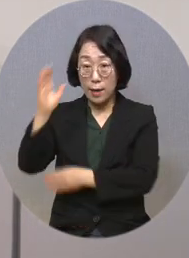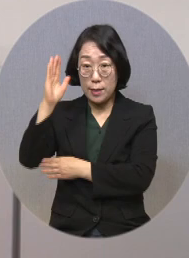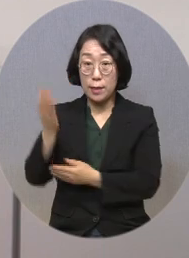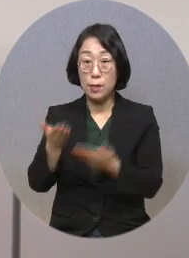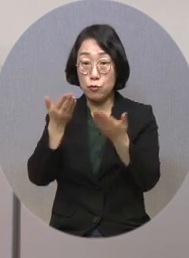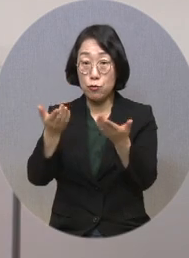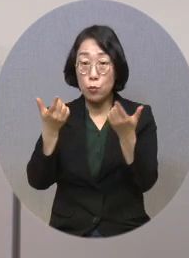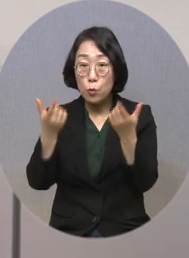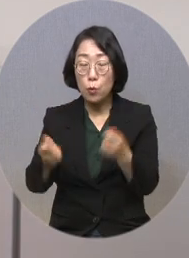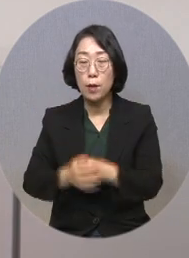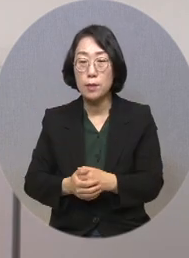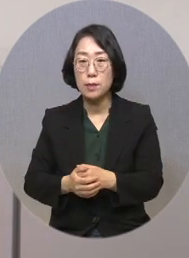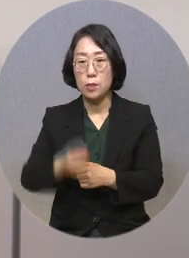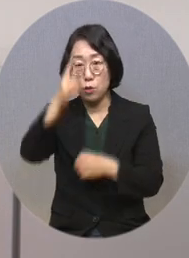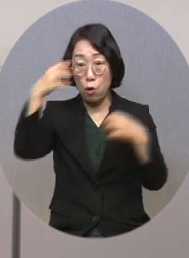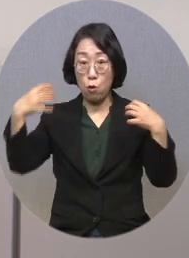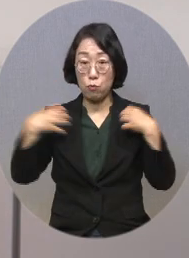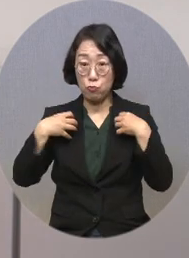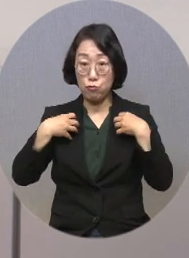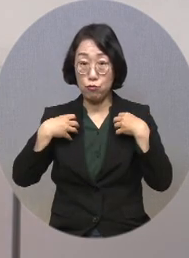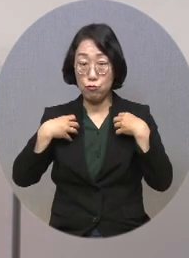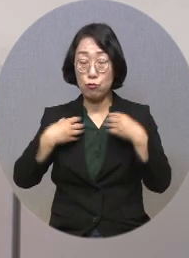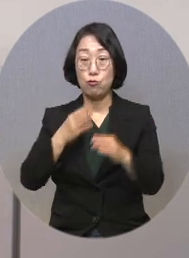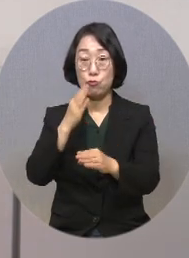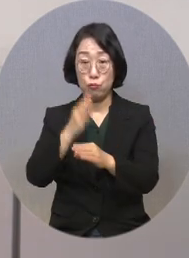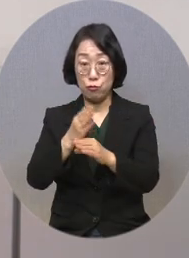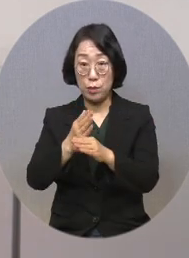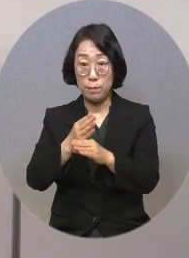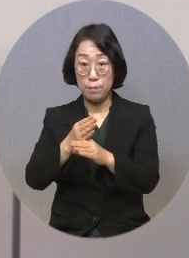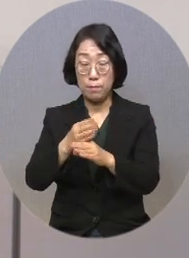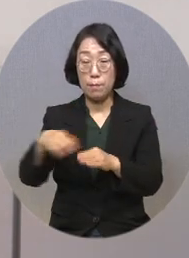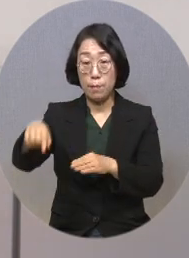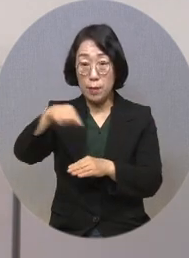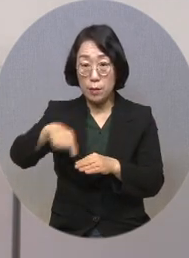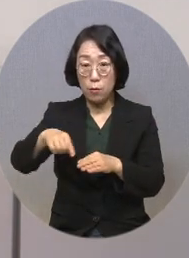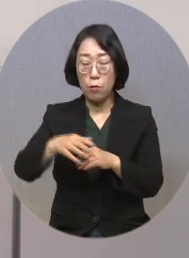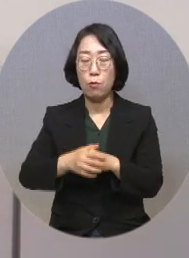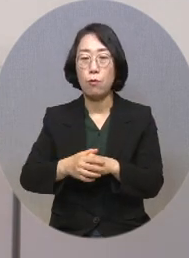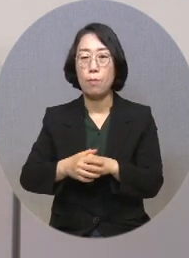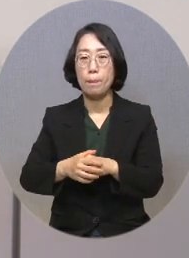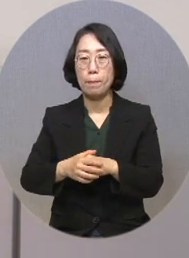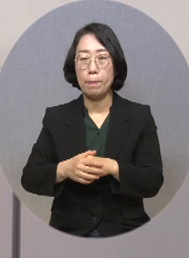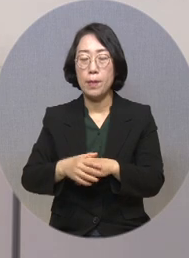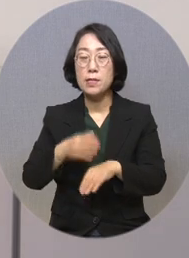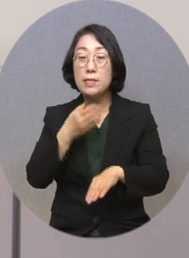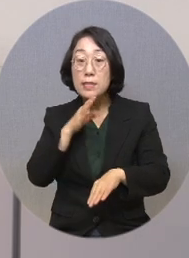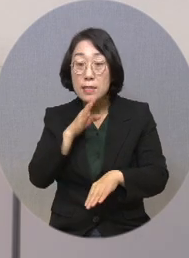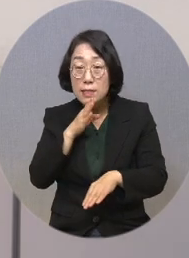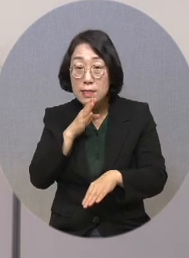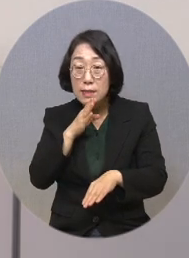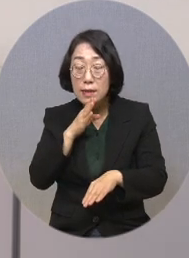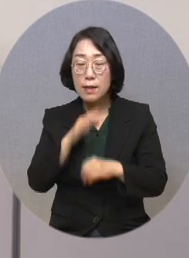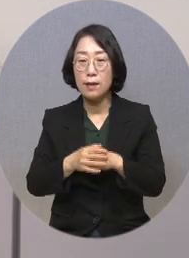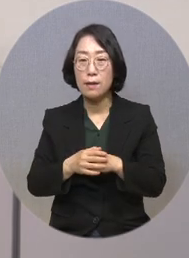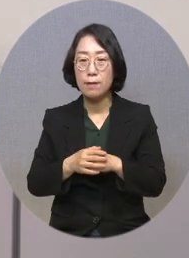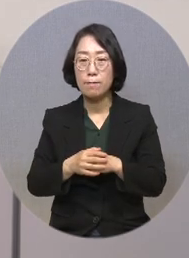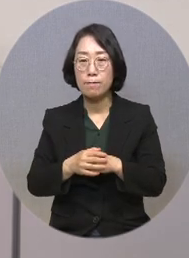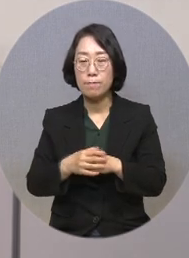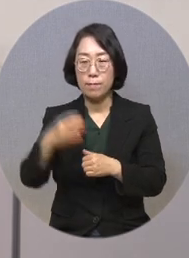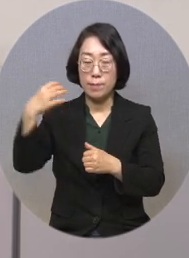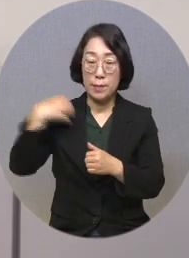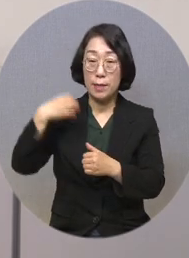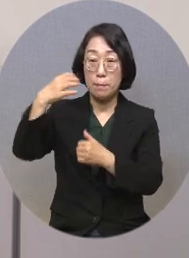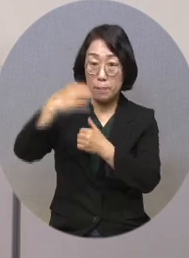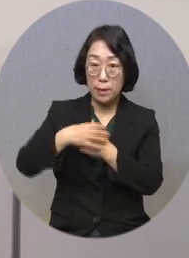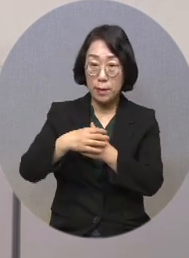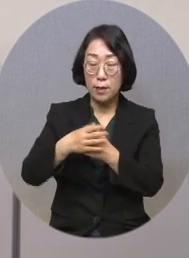국가 주도의 사업, 특히 정부 대형 사업을 일선에서 직접 지휘하면서